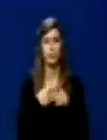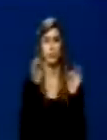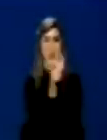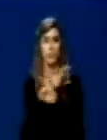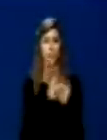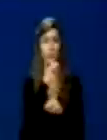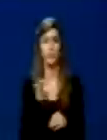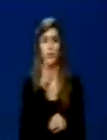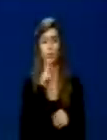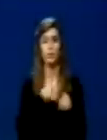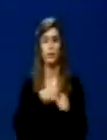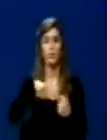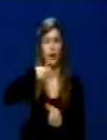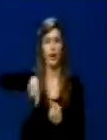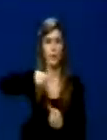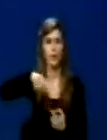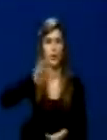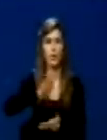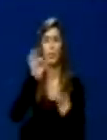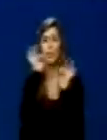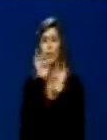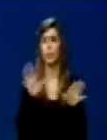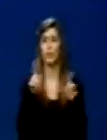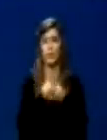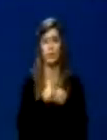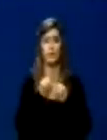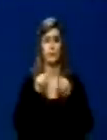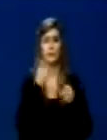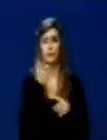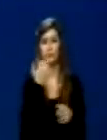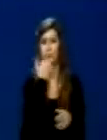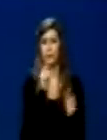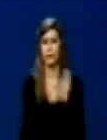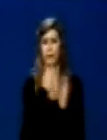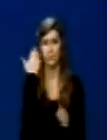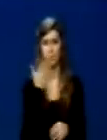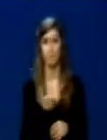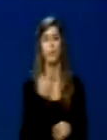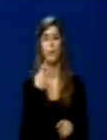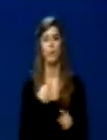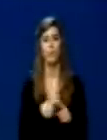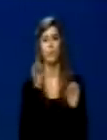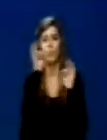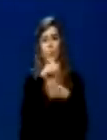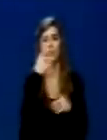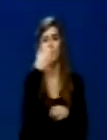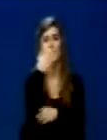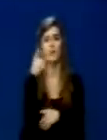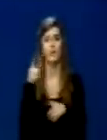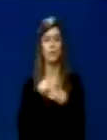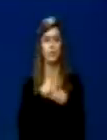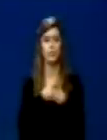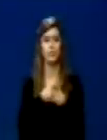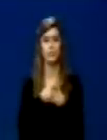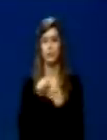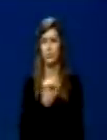vetme për fabrikën amortizatorëve. Ky një proces i kontestuar po ashtu i privatizimit dhe nuk kemi asnjë fjalë të vetme as për shartësimin po ashtu